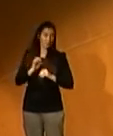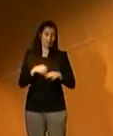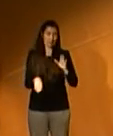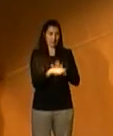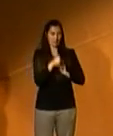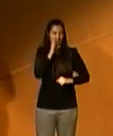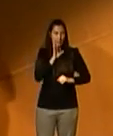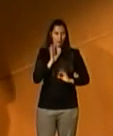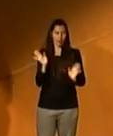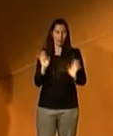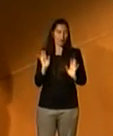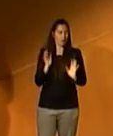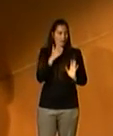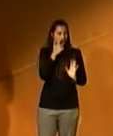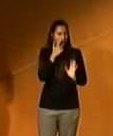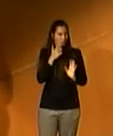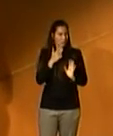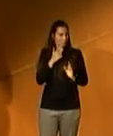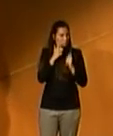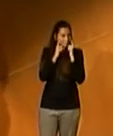très réticents, puis nous ont fait confiance.